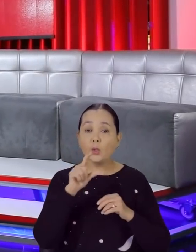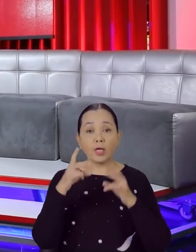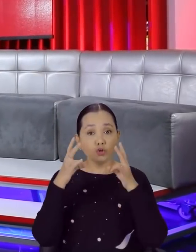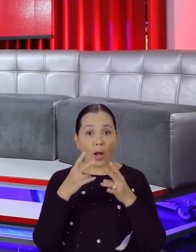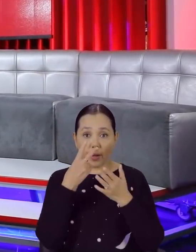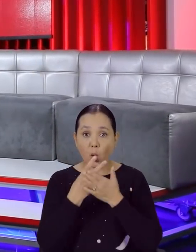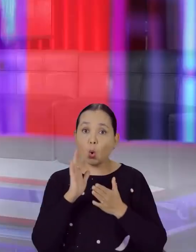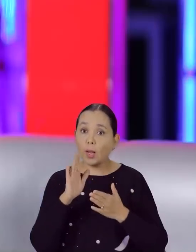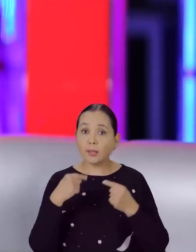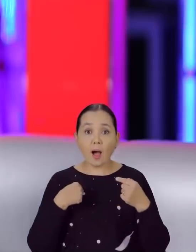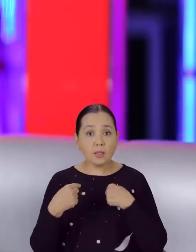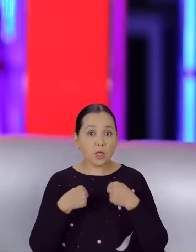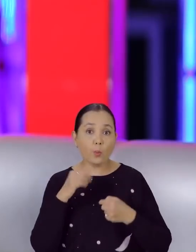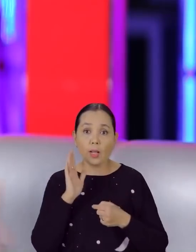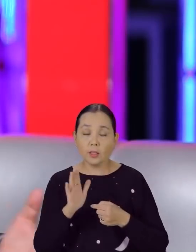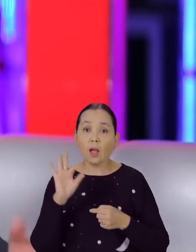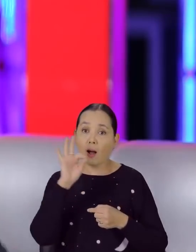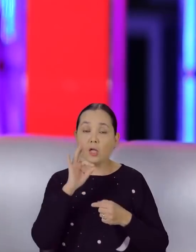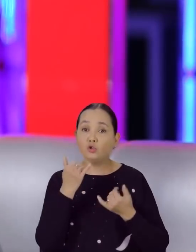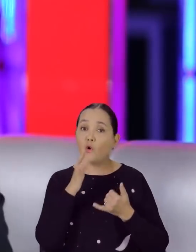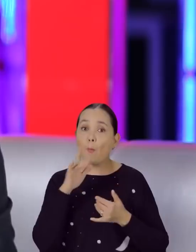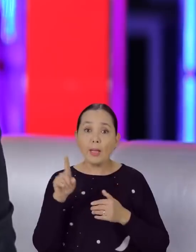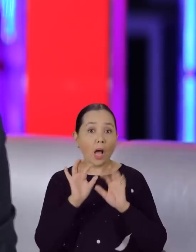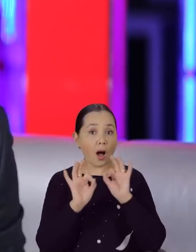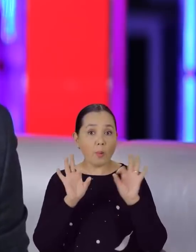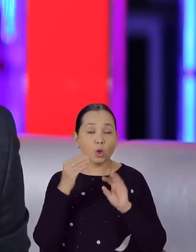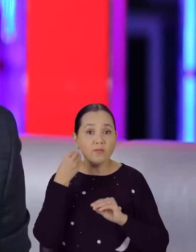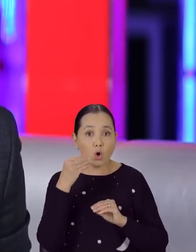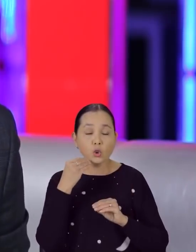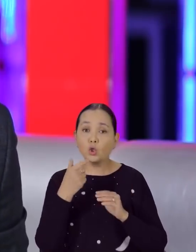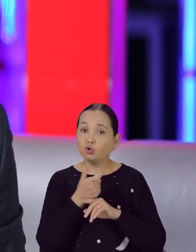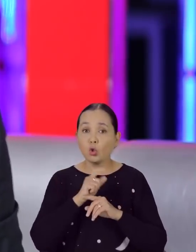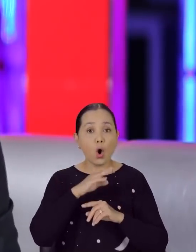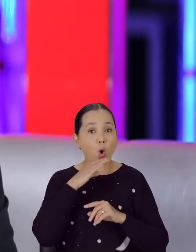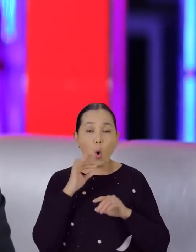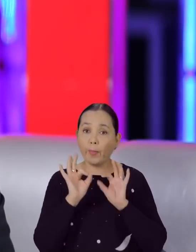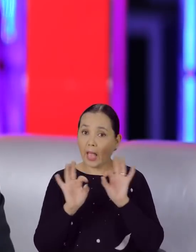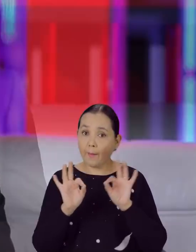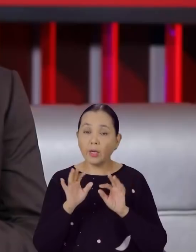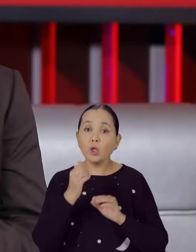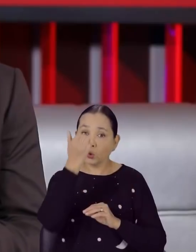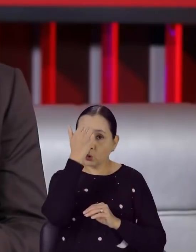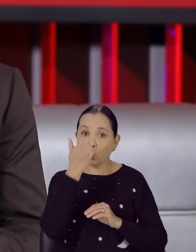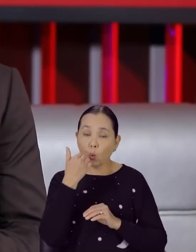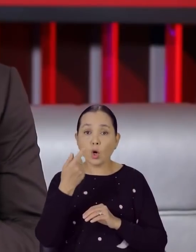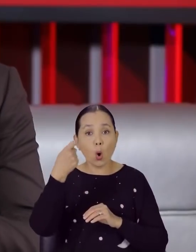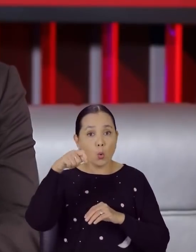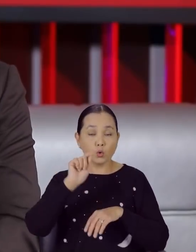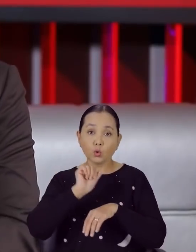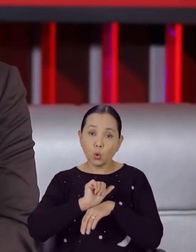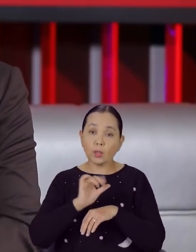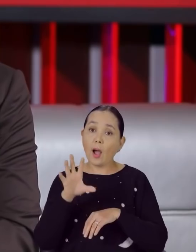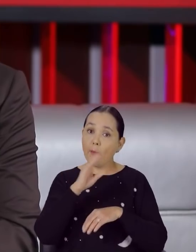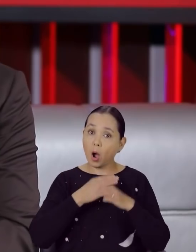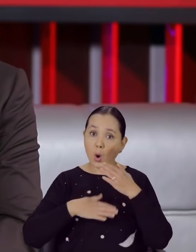jabr ko'rayotgani, azoblanayotgani haqida shu paytgacha ommaviy axborot vositalari juda ko'p gapirdi. Shukr, urush to'xtadi,